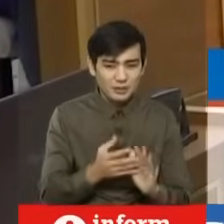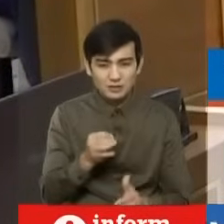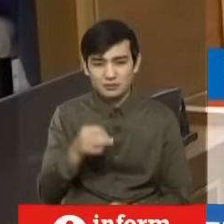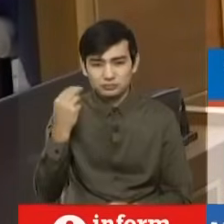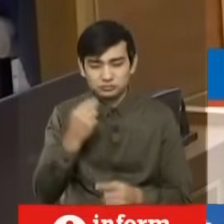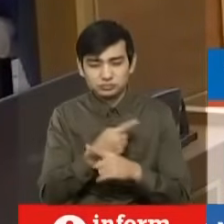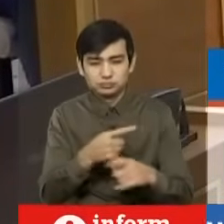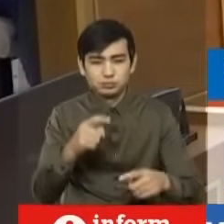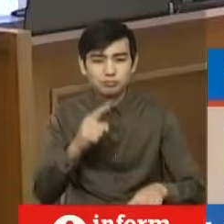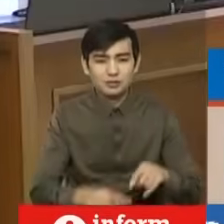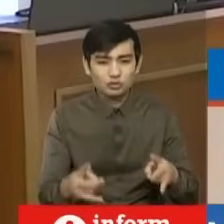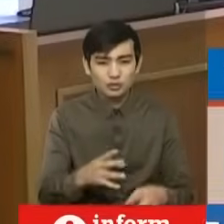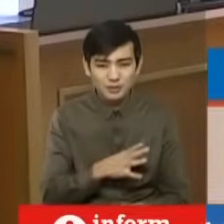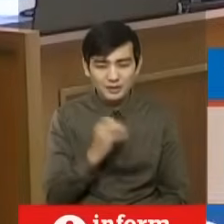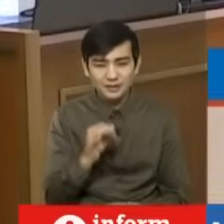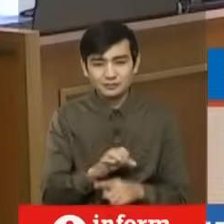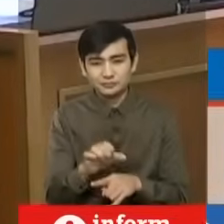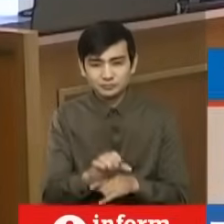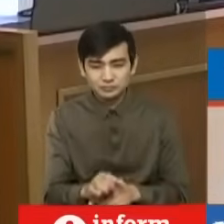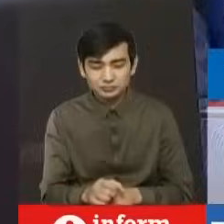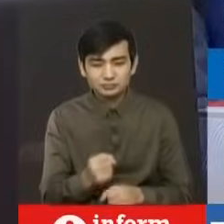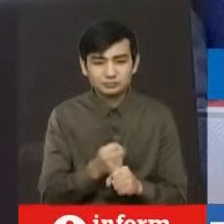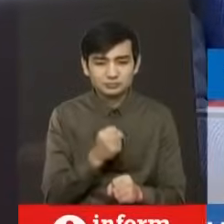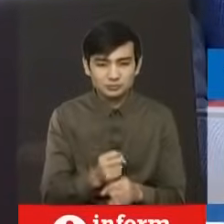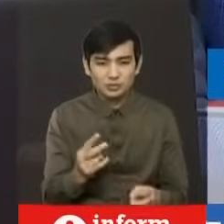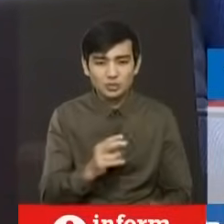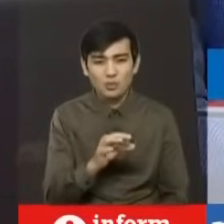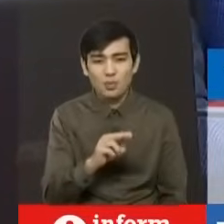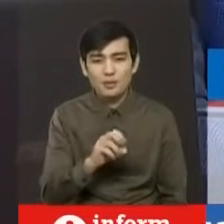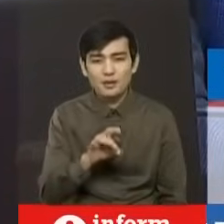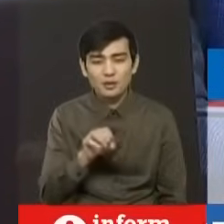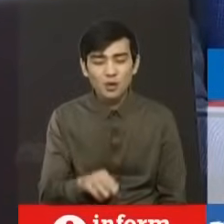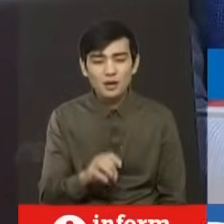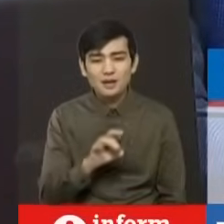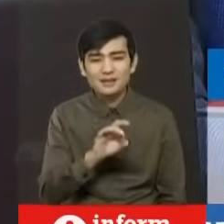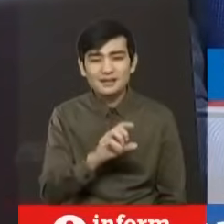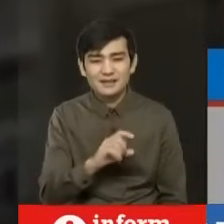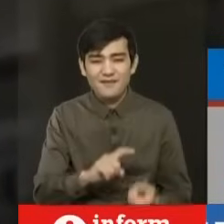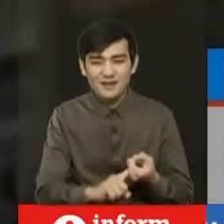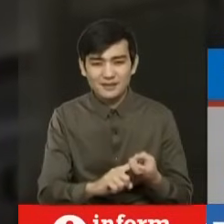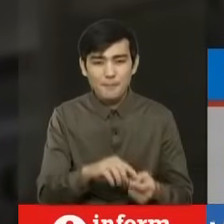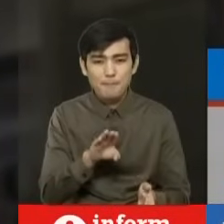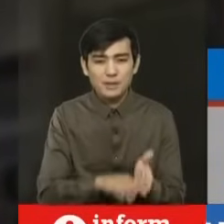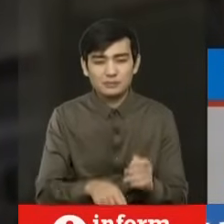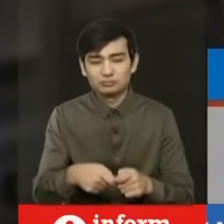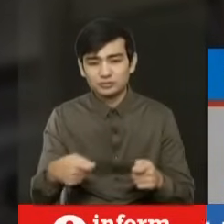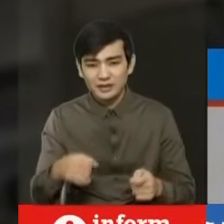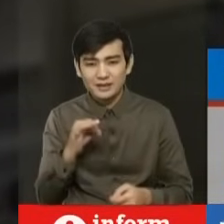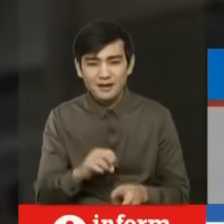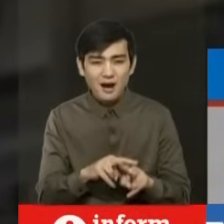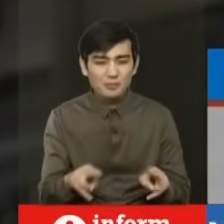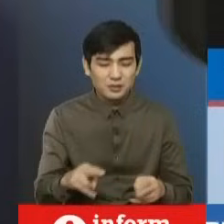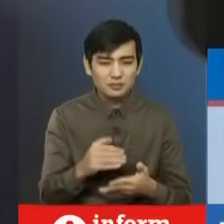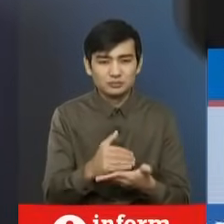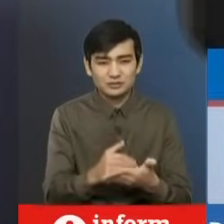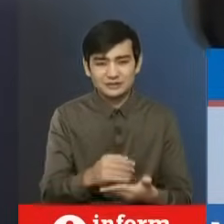сообщений их ж осуществлять операторы связи без промедлений тем более как оказалось такой продукт